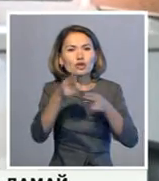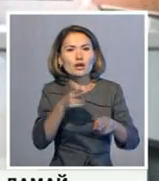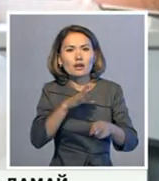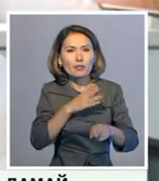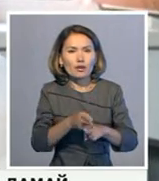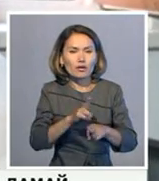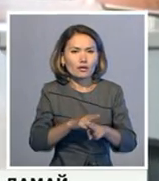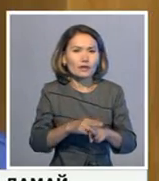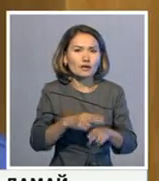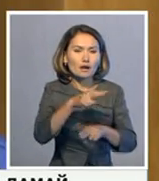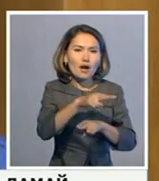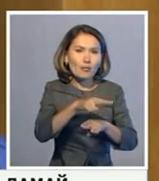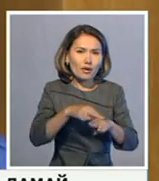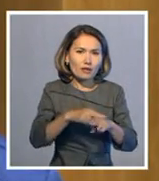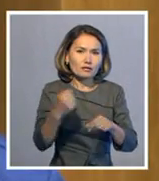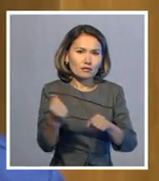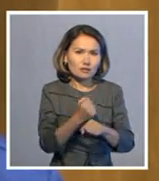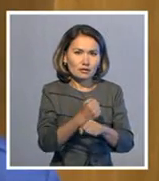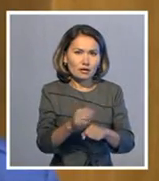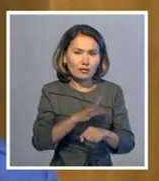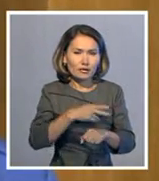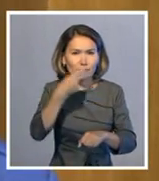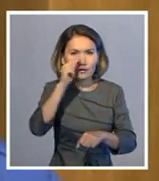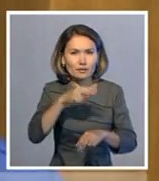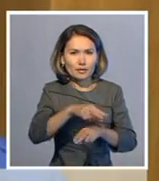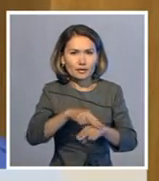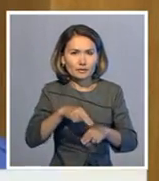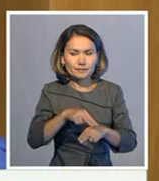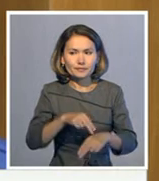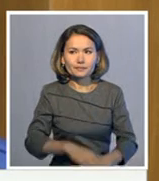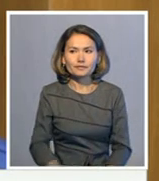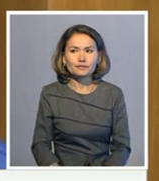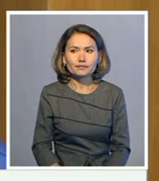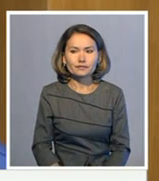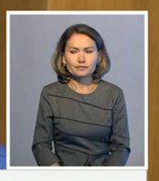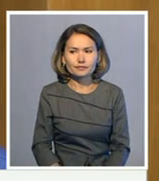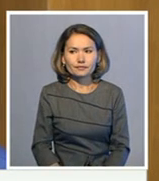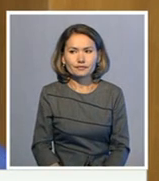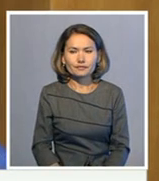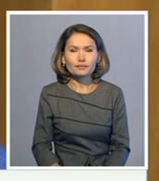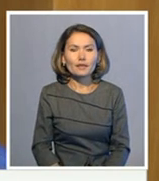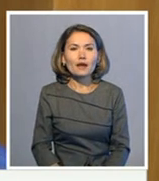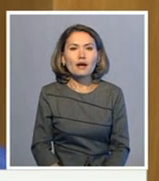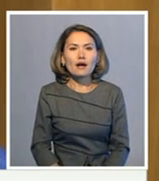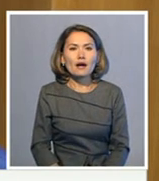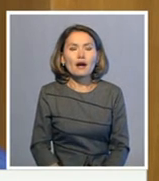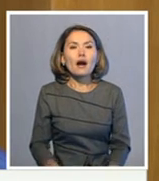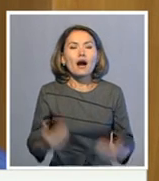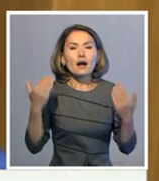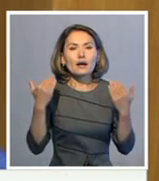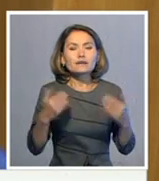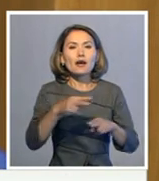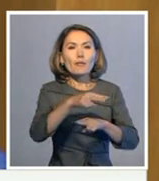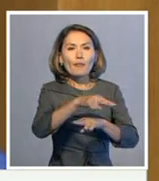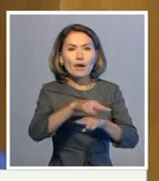соққыға жыққан. Бүгінгі күнге әкімшілік қамауға алынғандардың кейбіреулерін зардап шегушілер танып жатыр. Полицияның жедел уәкілдері келген